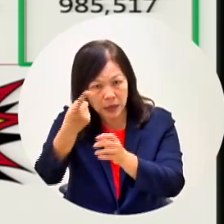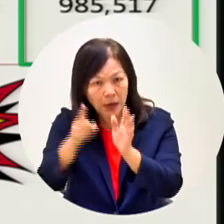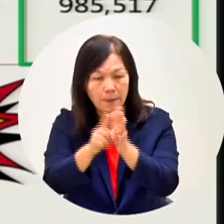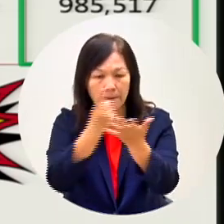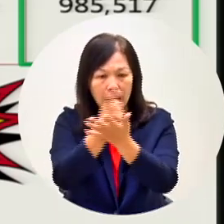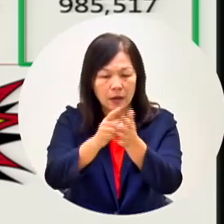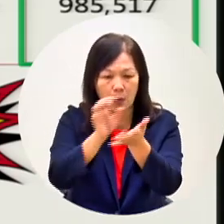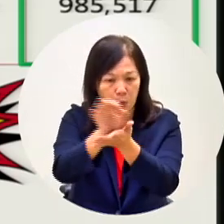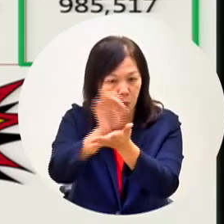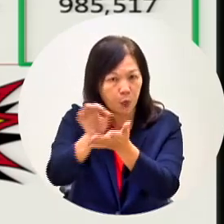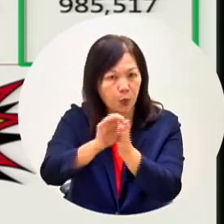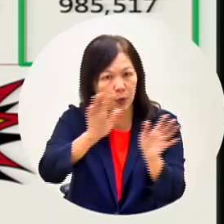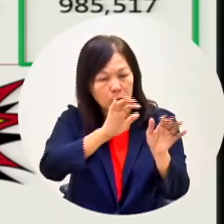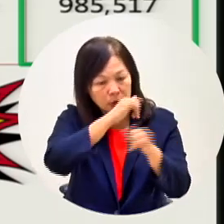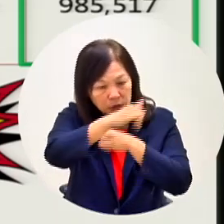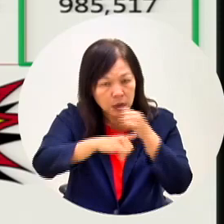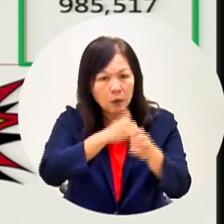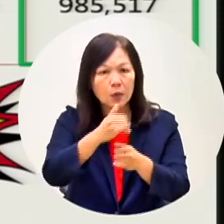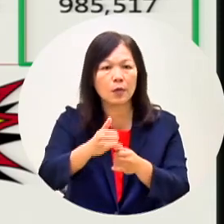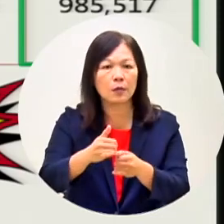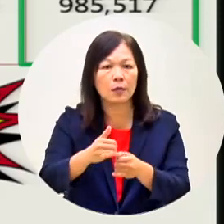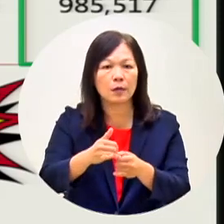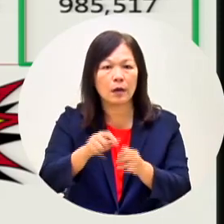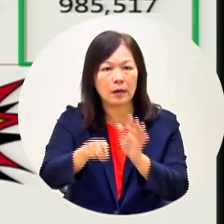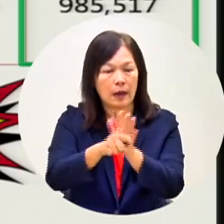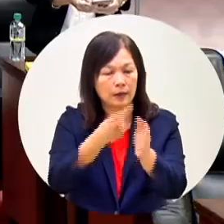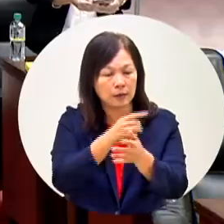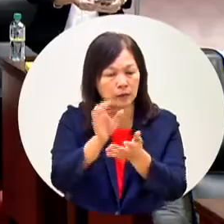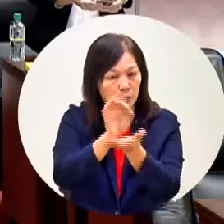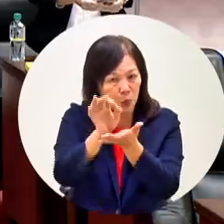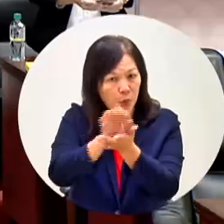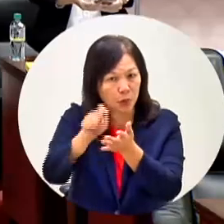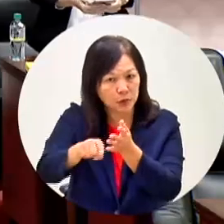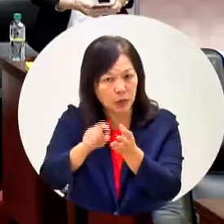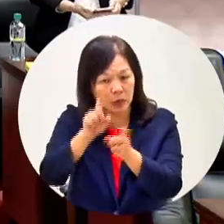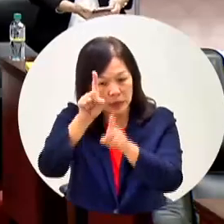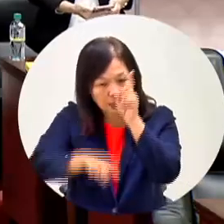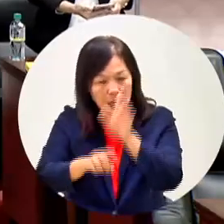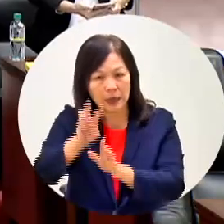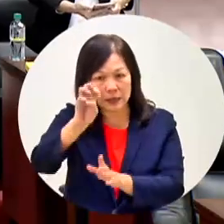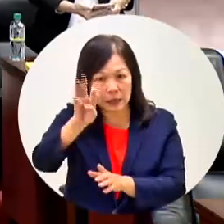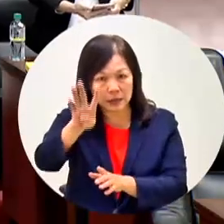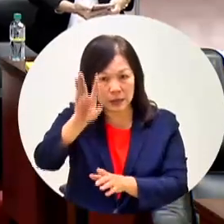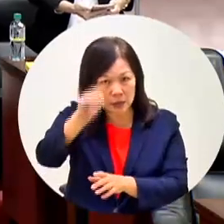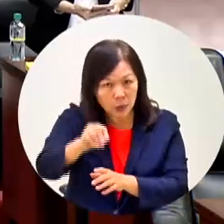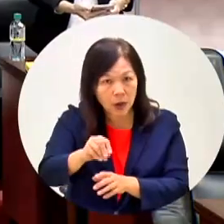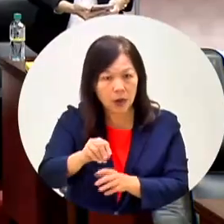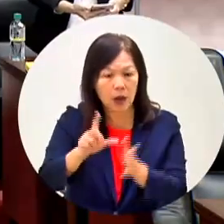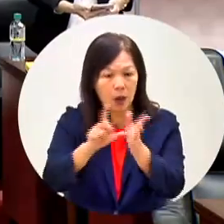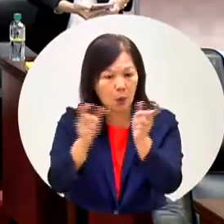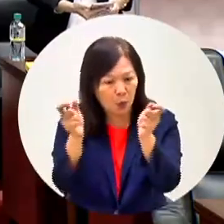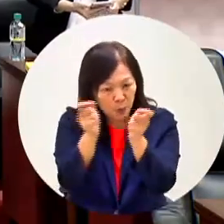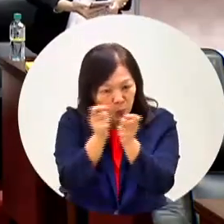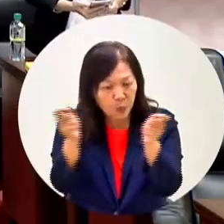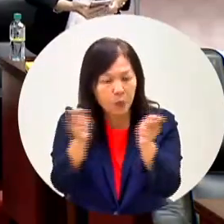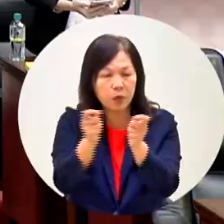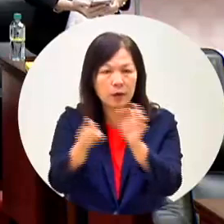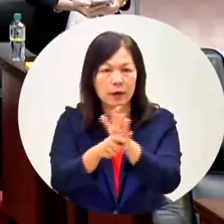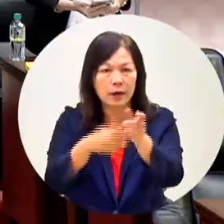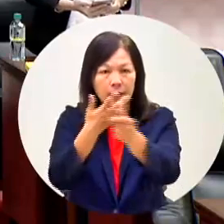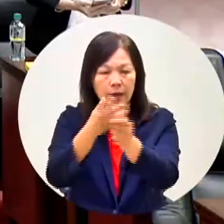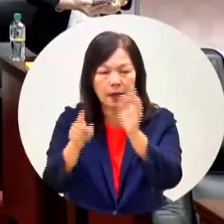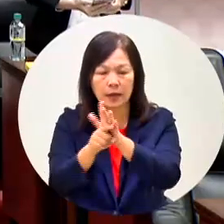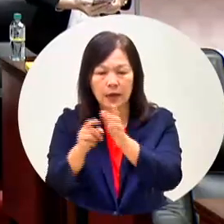前可支配所得差34万，你多久可以让高雄市超过台北市？